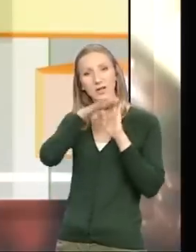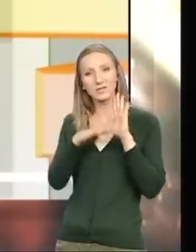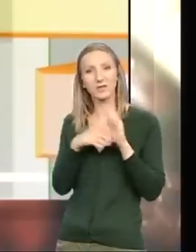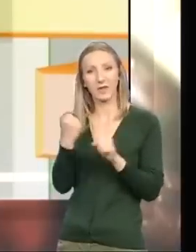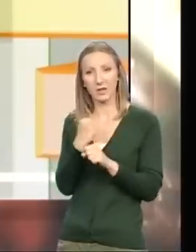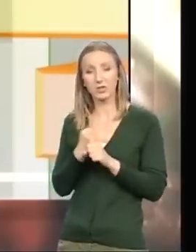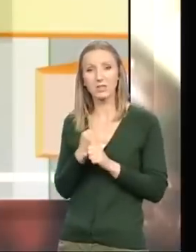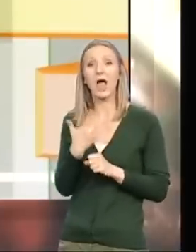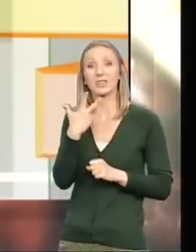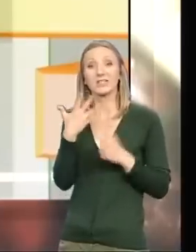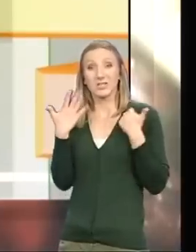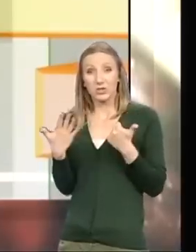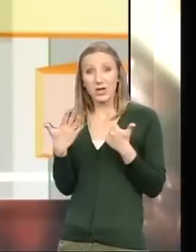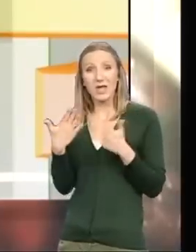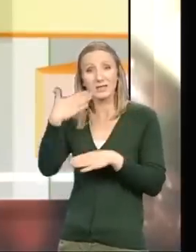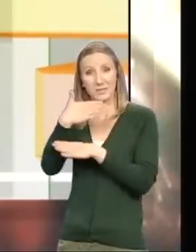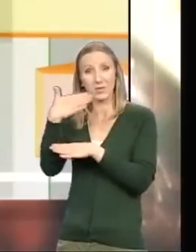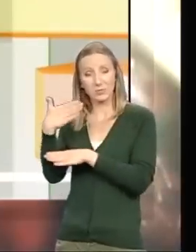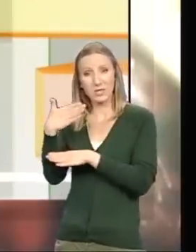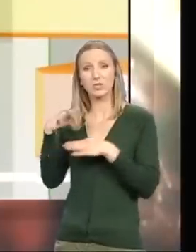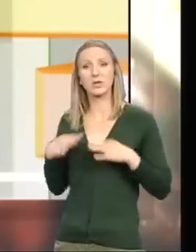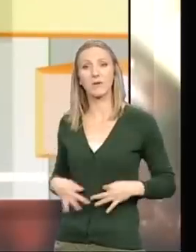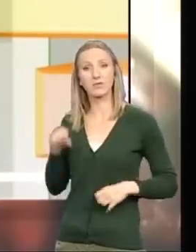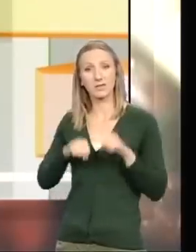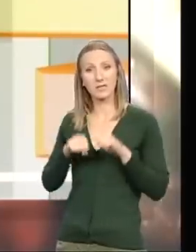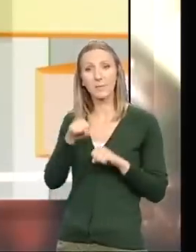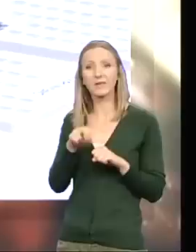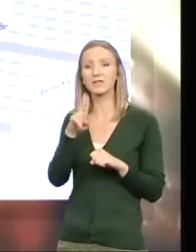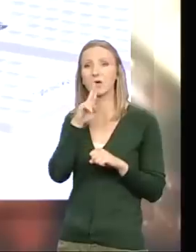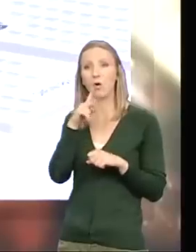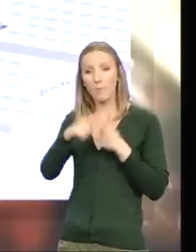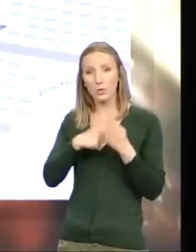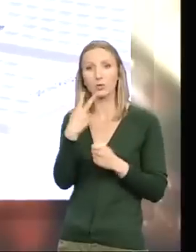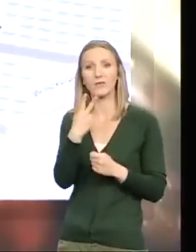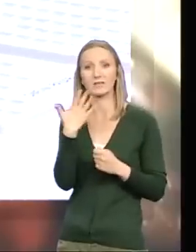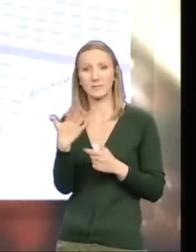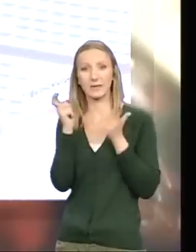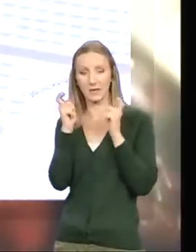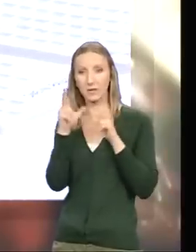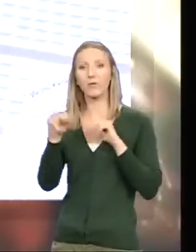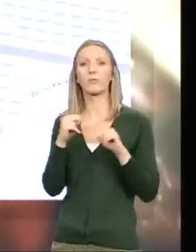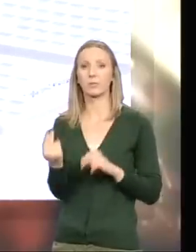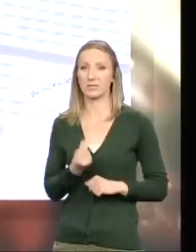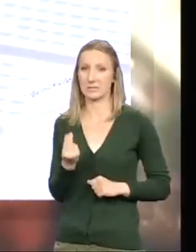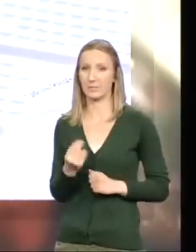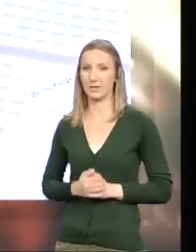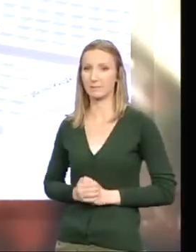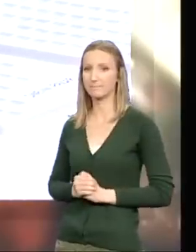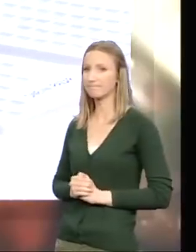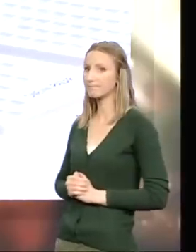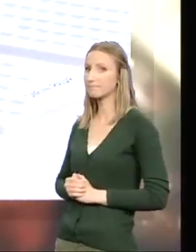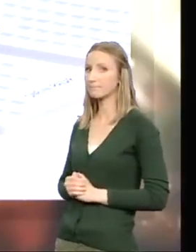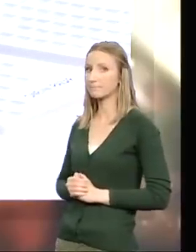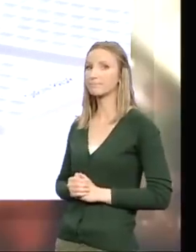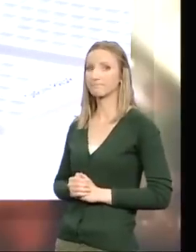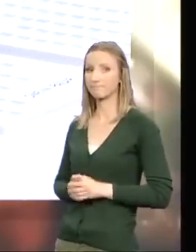36 preduzeća za profesionalnu rehabilitaciju koje posluju u 25 gradova u Republike Srbije. Mi